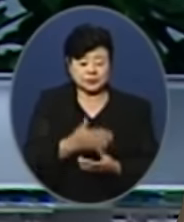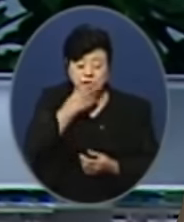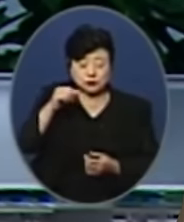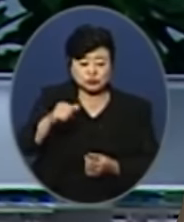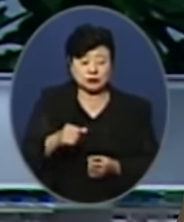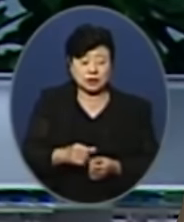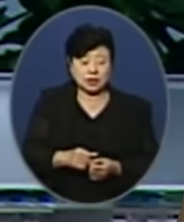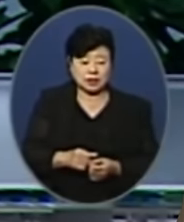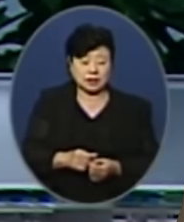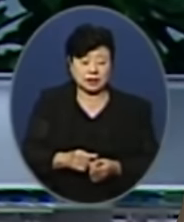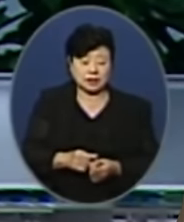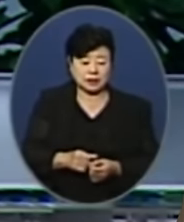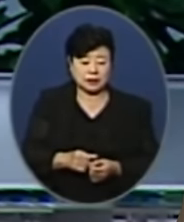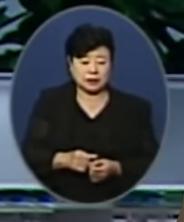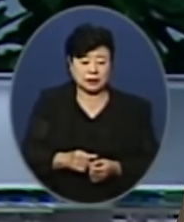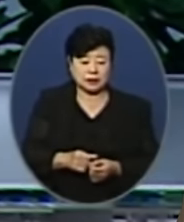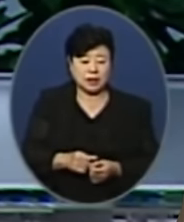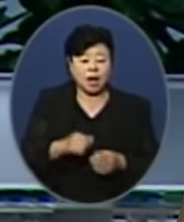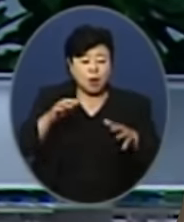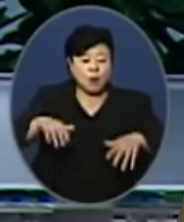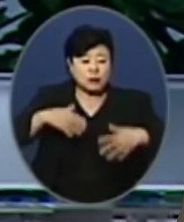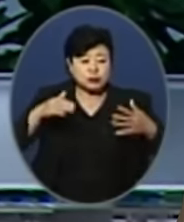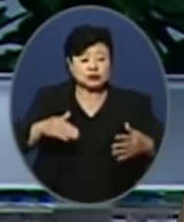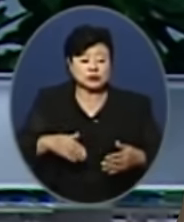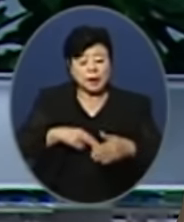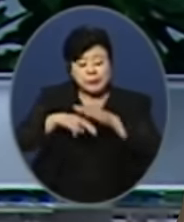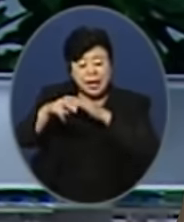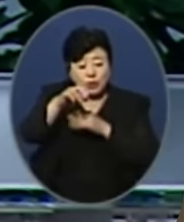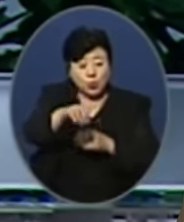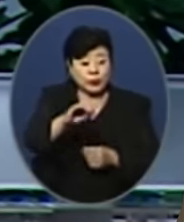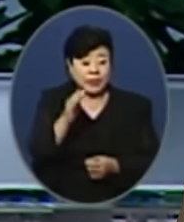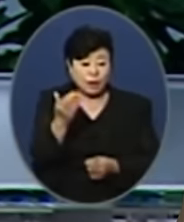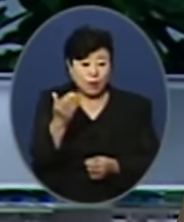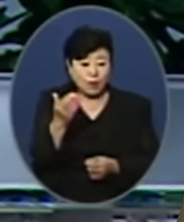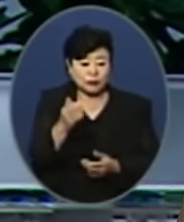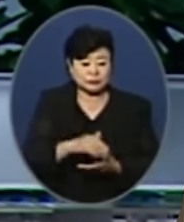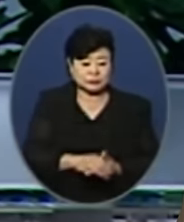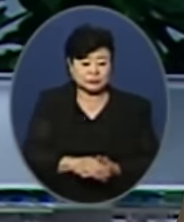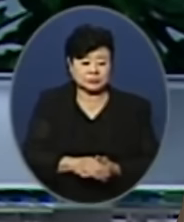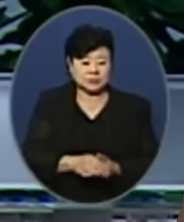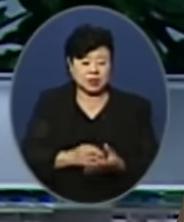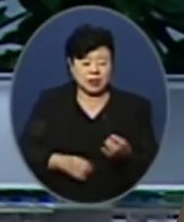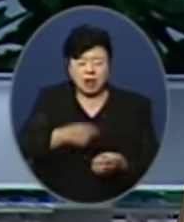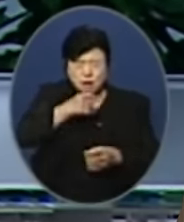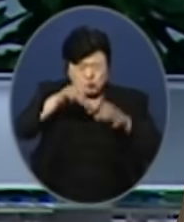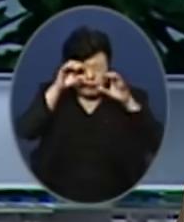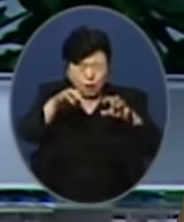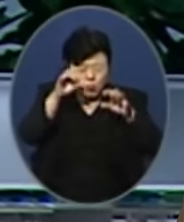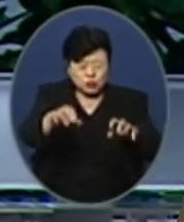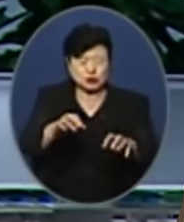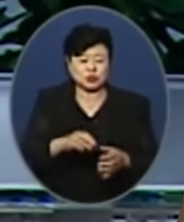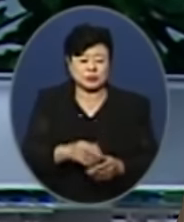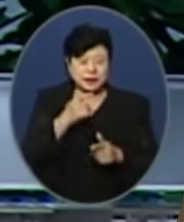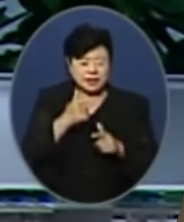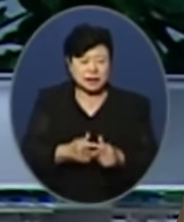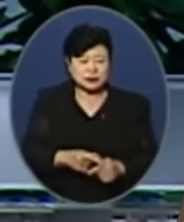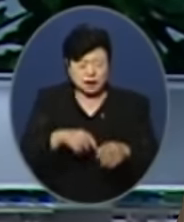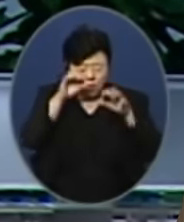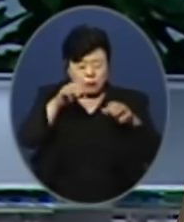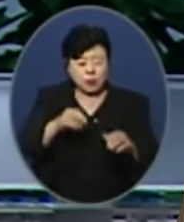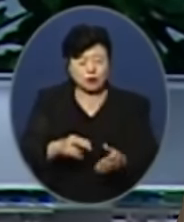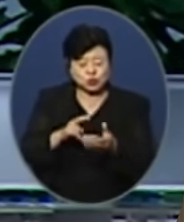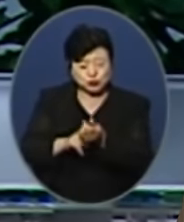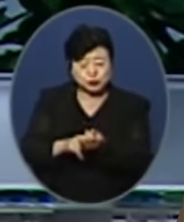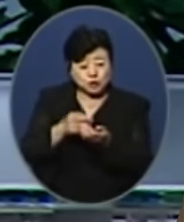저주가 광풍같이 오면 예수님은 광풍을 피하는 곳이 되고 폭우가 쏟아지면 예수님은 폭우를 가리우는